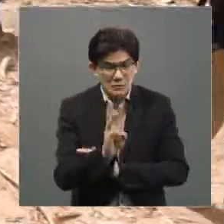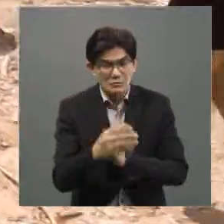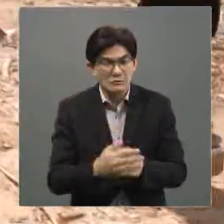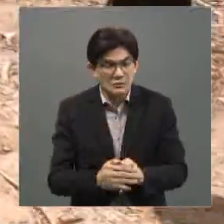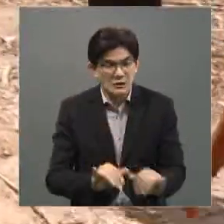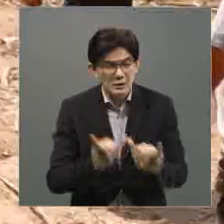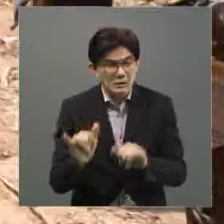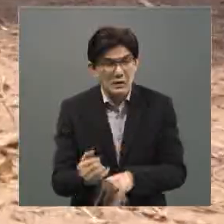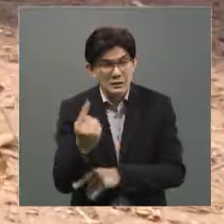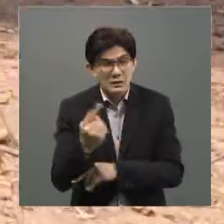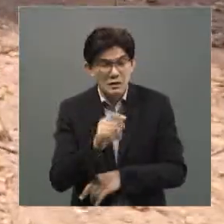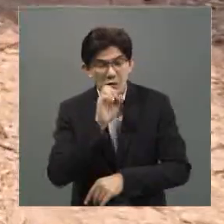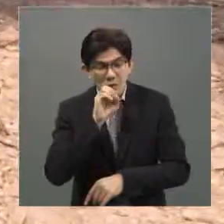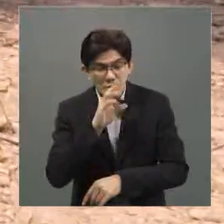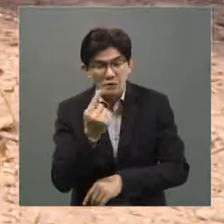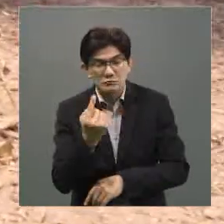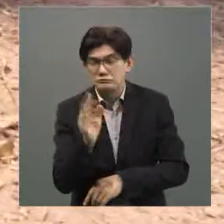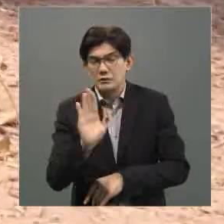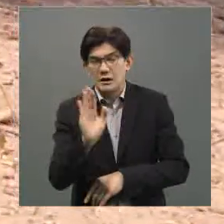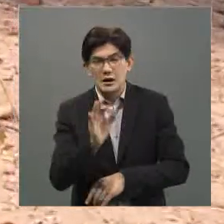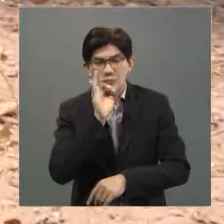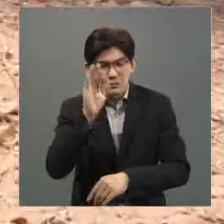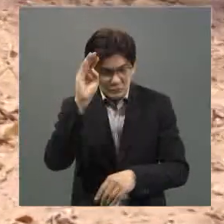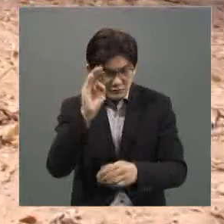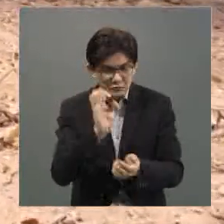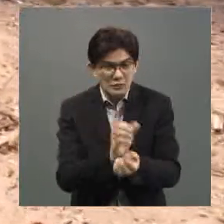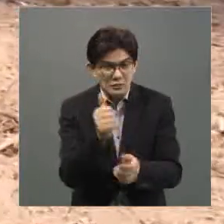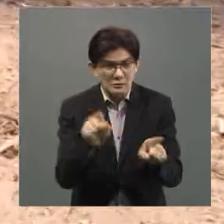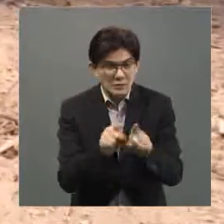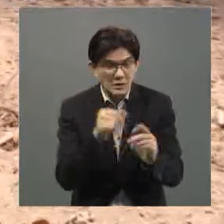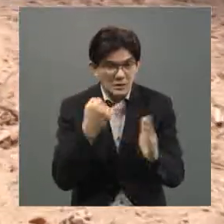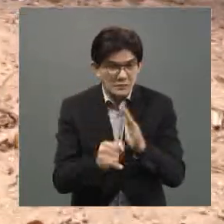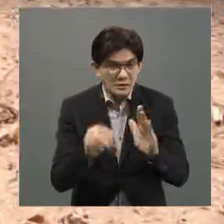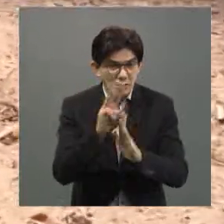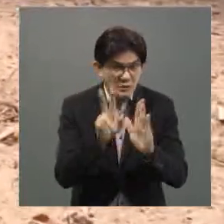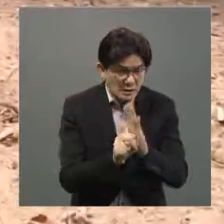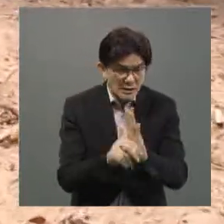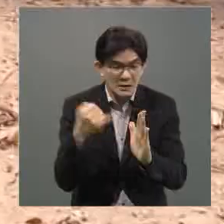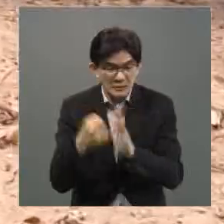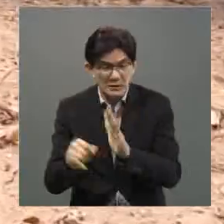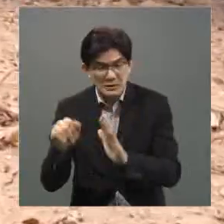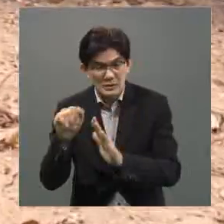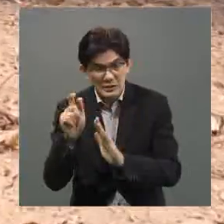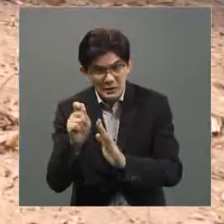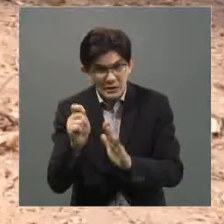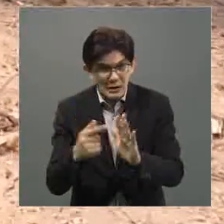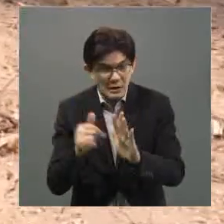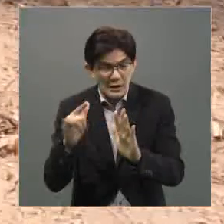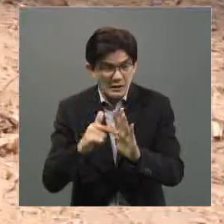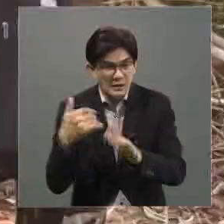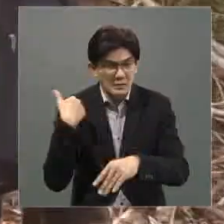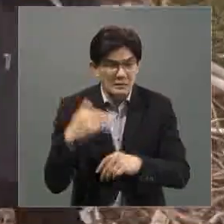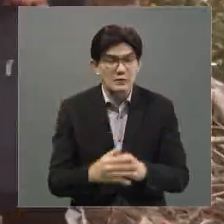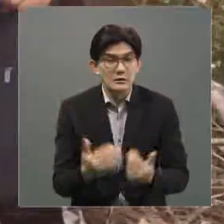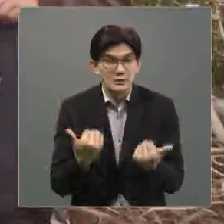ค่ย้ายแจ้งความเลยดำเนินคดีอาญาแล้วก็ในทางวินัยด้วยนะครับยอมรับว่าปัญหาพื้นที่ทับซ้อนมันยังมีอีกเยอะฮะเพ